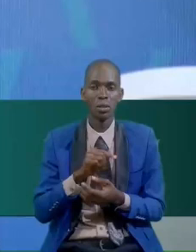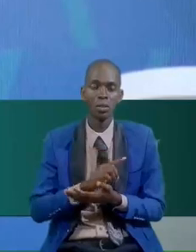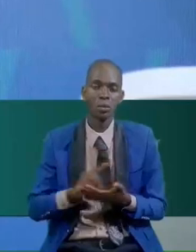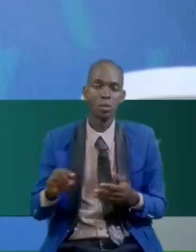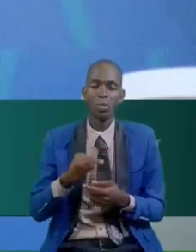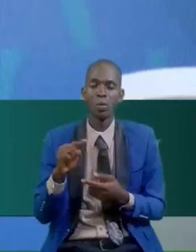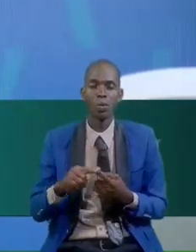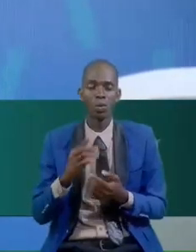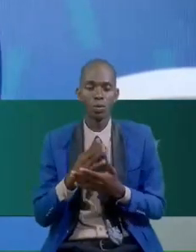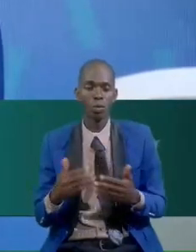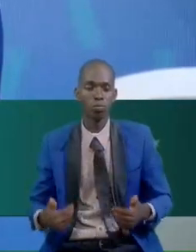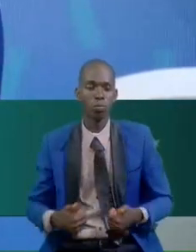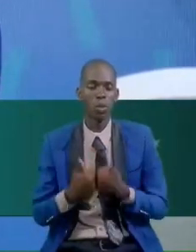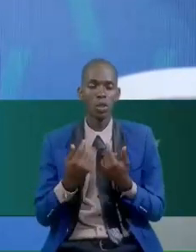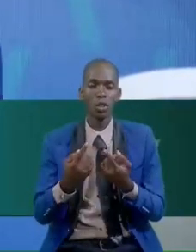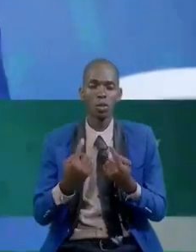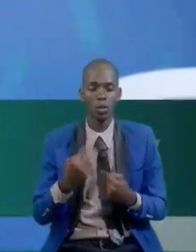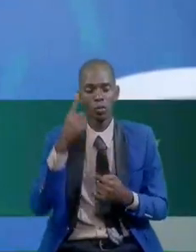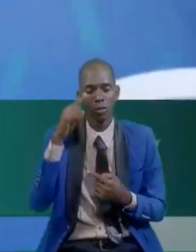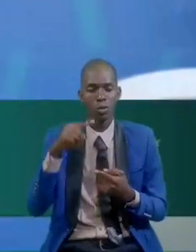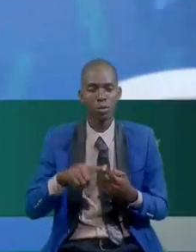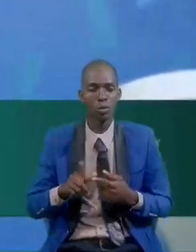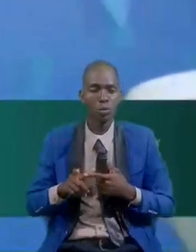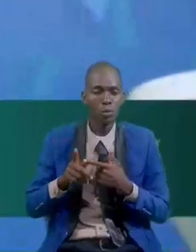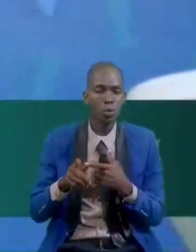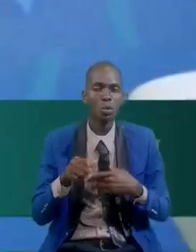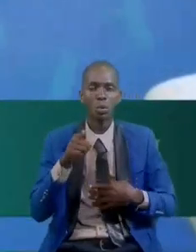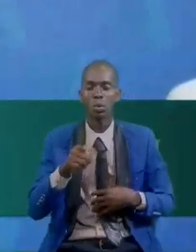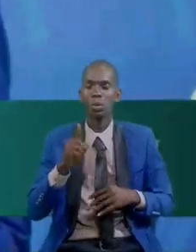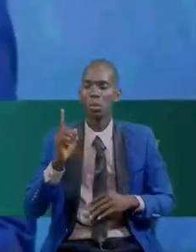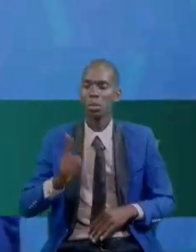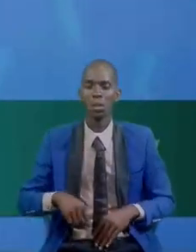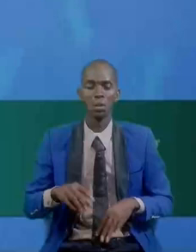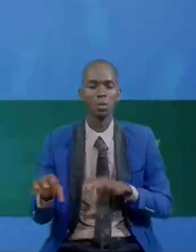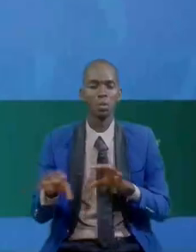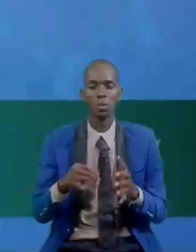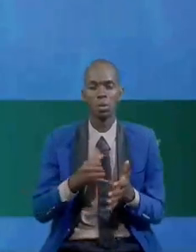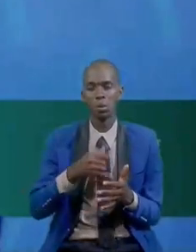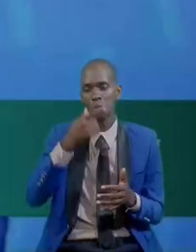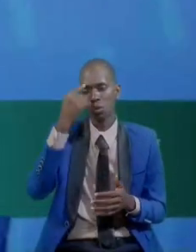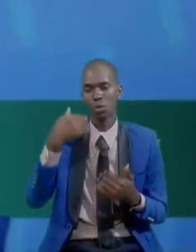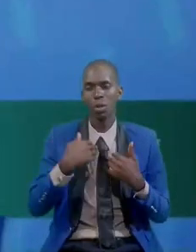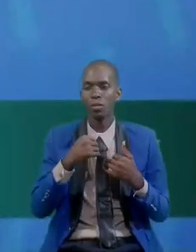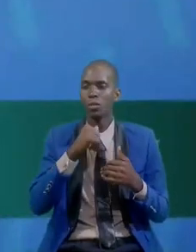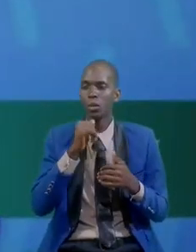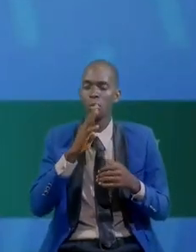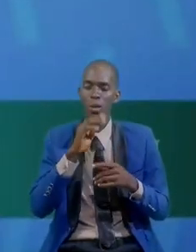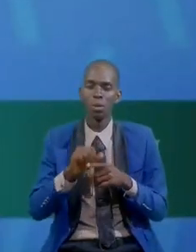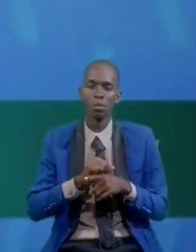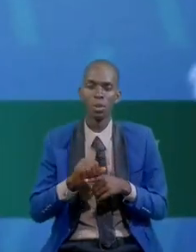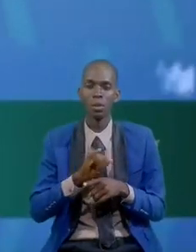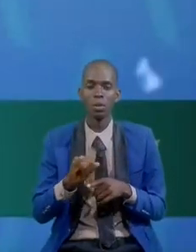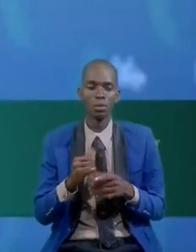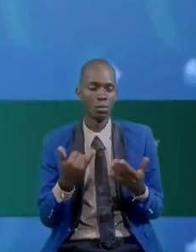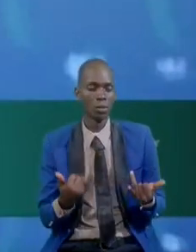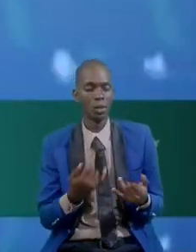quand un défi viendra, pour que tu aies à te lever pour courir, oh, tu ne peux pas parce que tu ne le faisais pas.